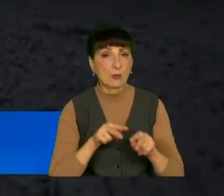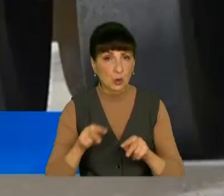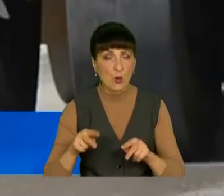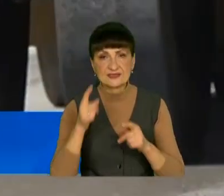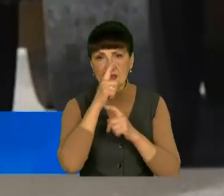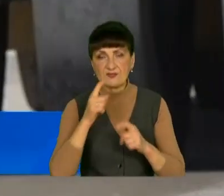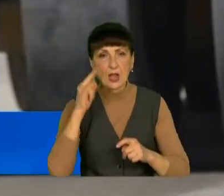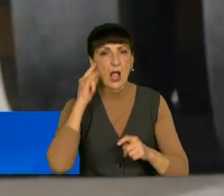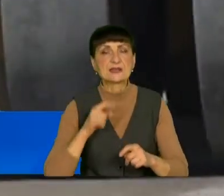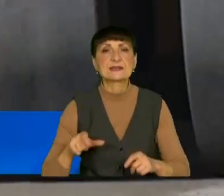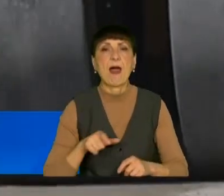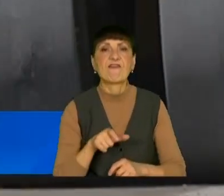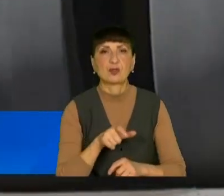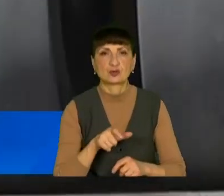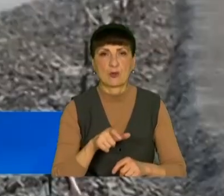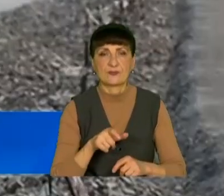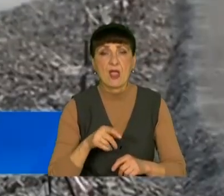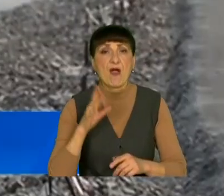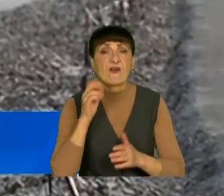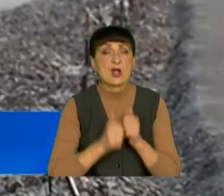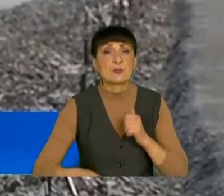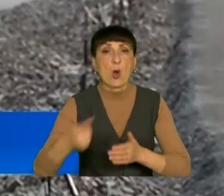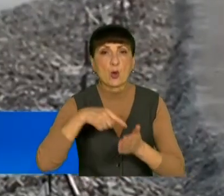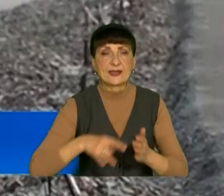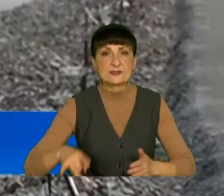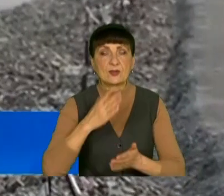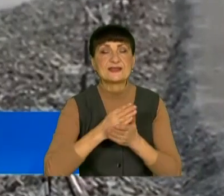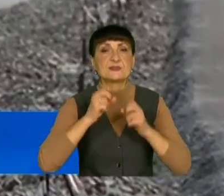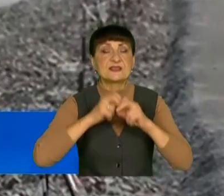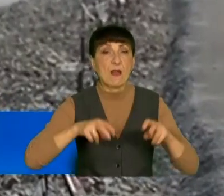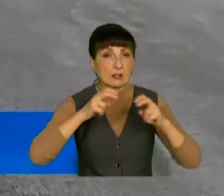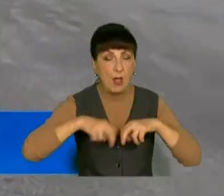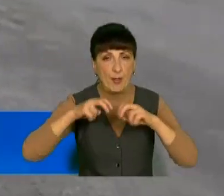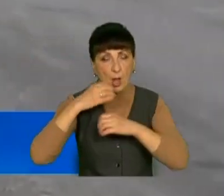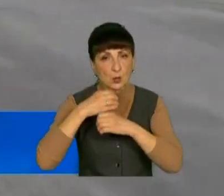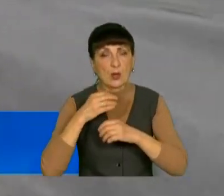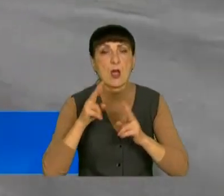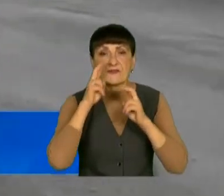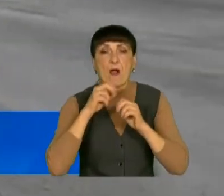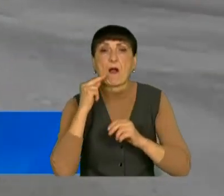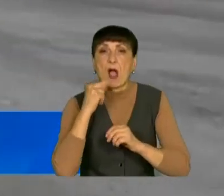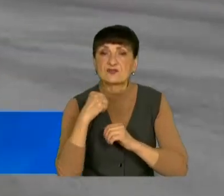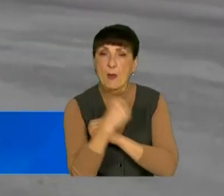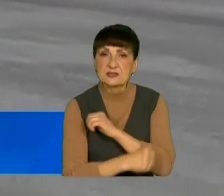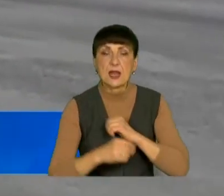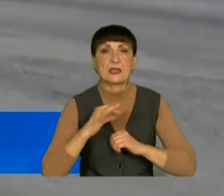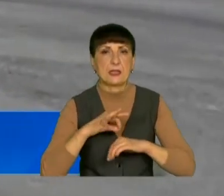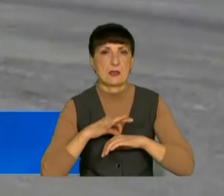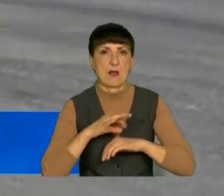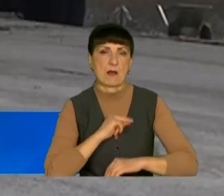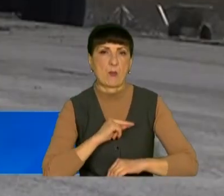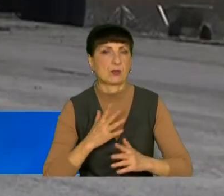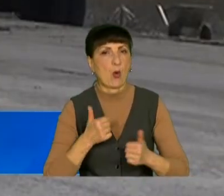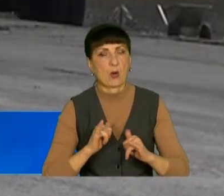заявили в Казавтожоле. В каждом городе республики имеется специальная лаборатория, проверяющая как качество стройматериалов, так и проведенных работ.